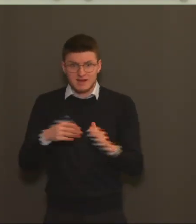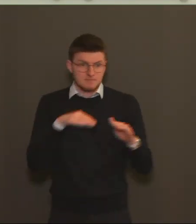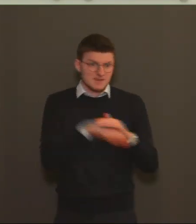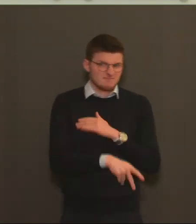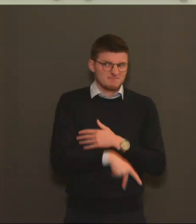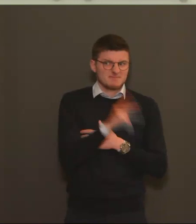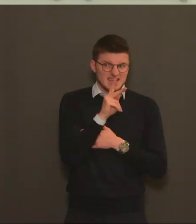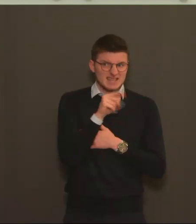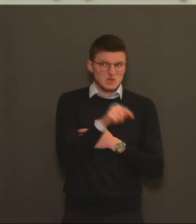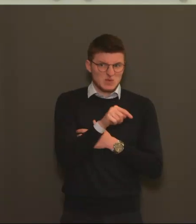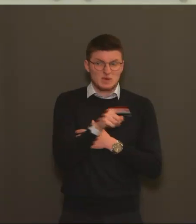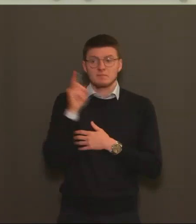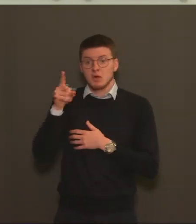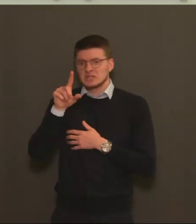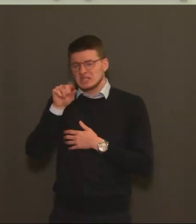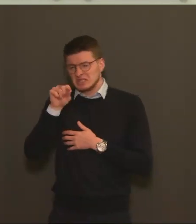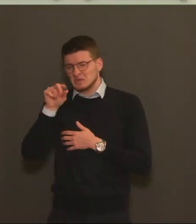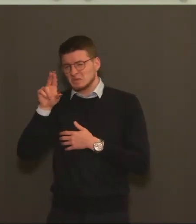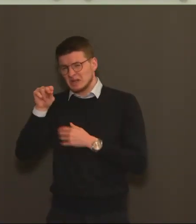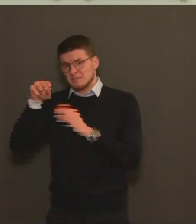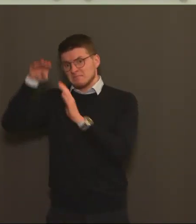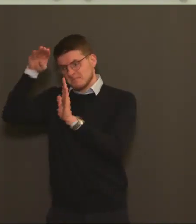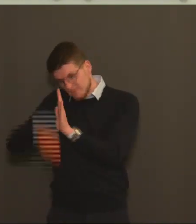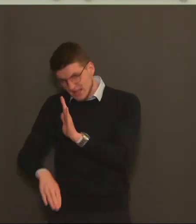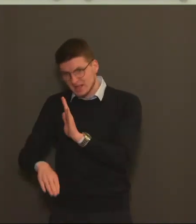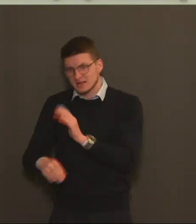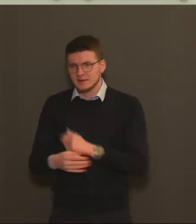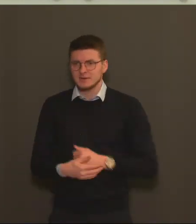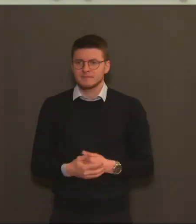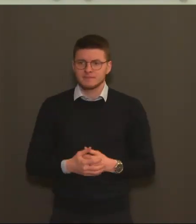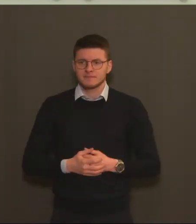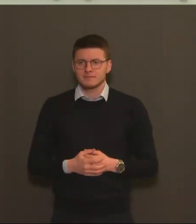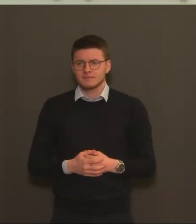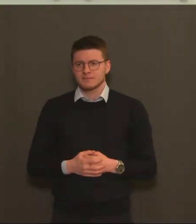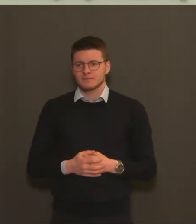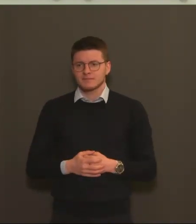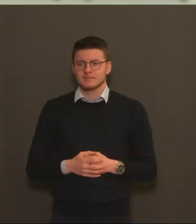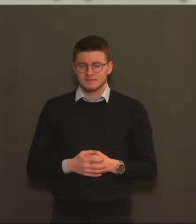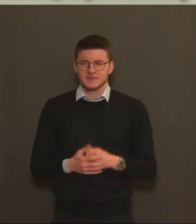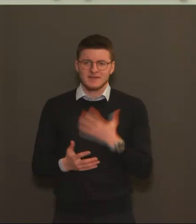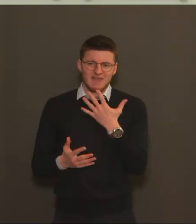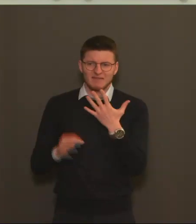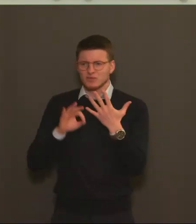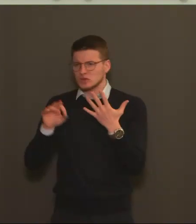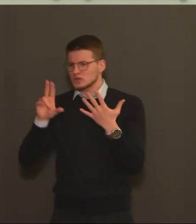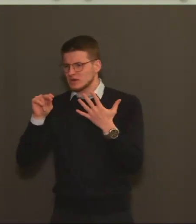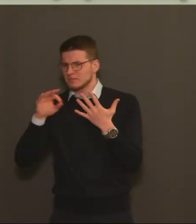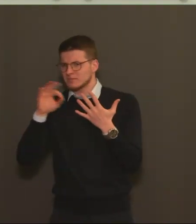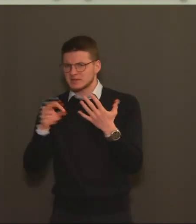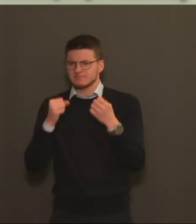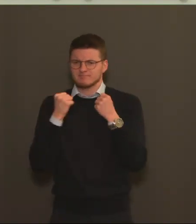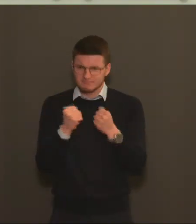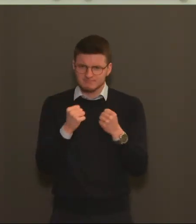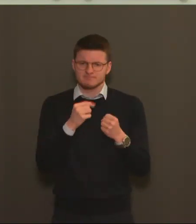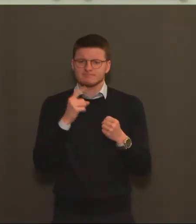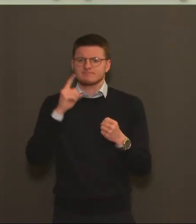Slechts 5 tot 10% van de besmettingen worden buiten opgelopen. Het merendeel van de